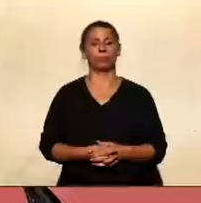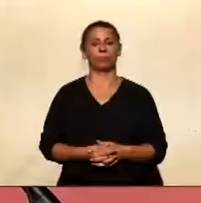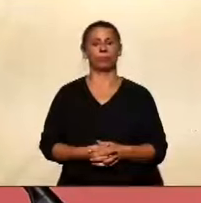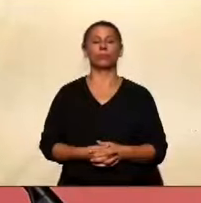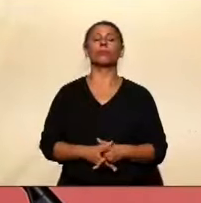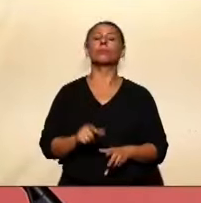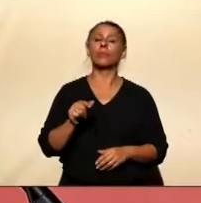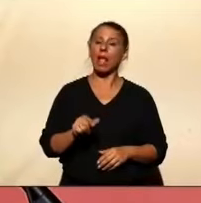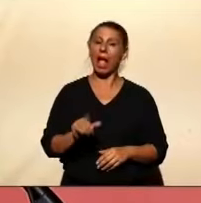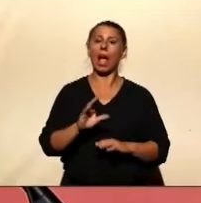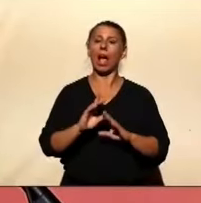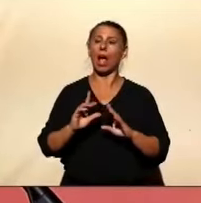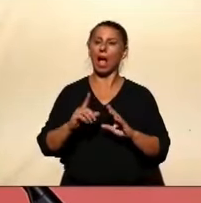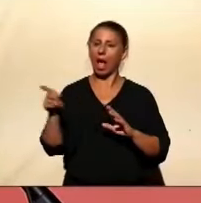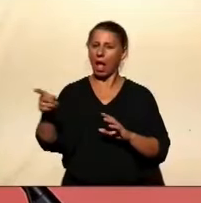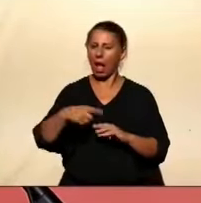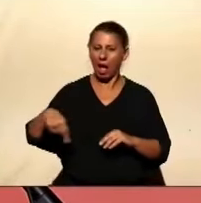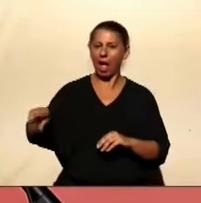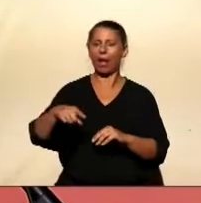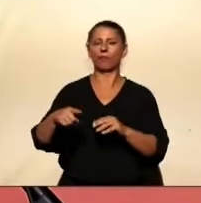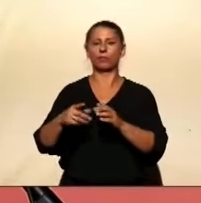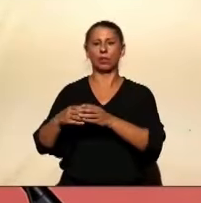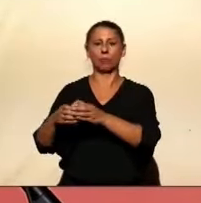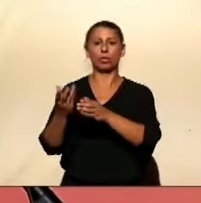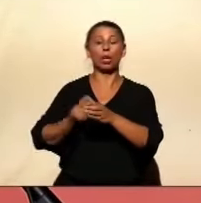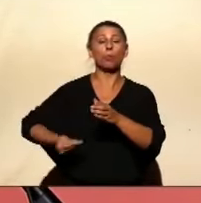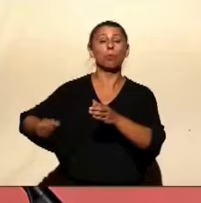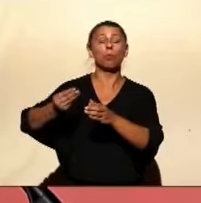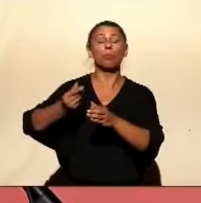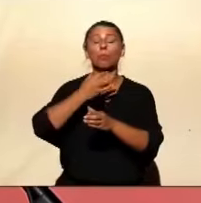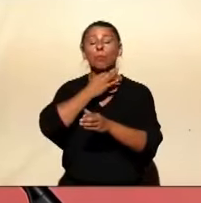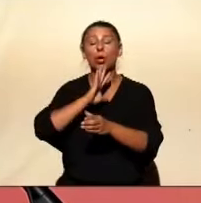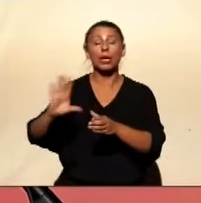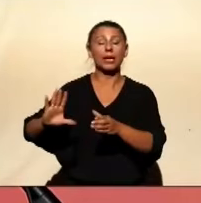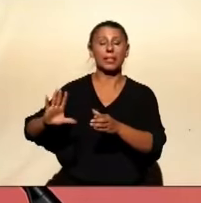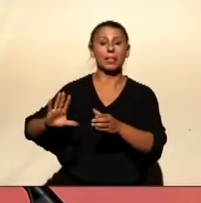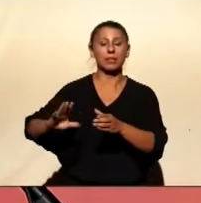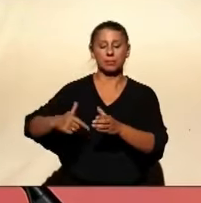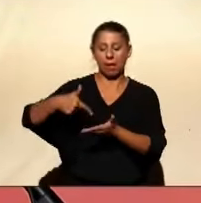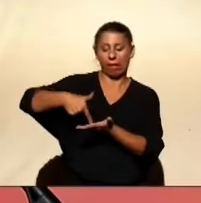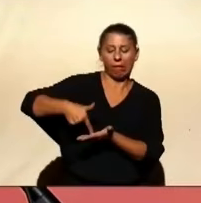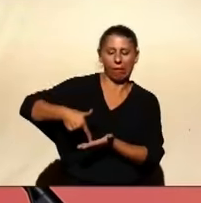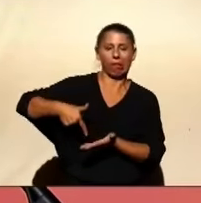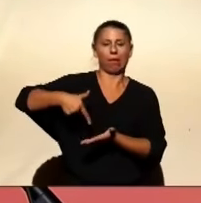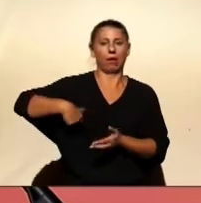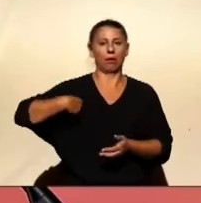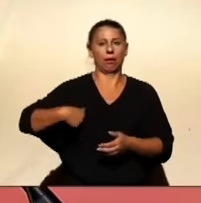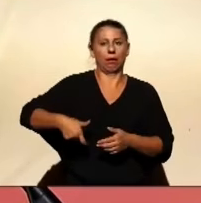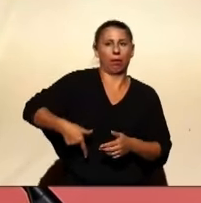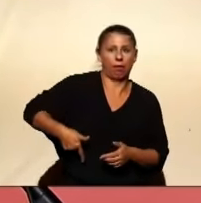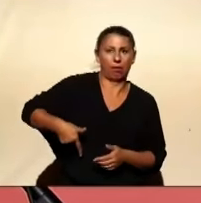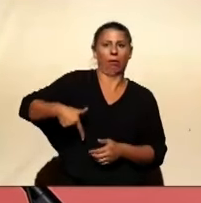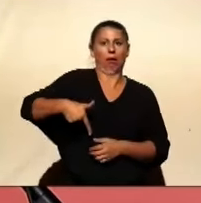Αυτές λοιπόν οι δυνάμεις είναι τα πιο χρήσιμα δεκανίκια του συστήματος που σε κάθε εκδοχή